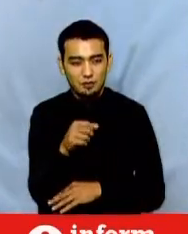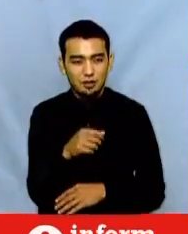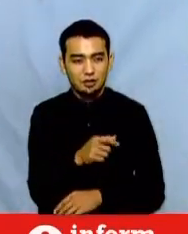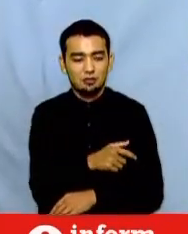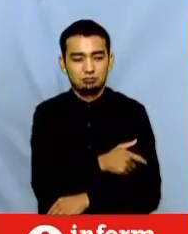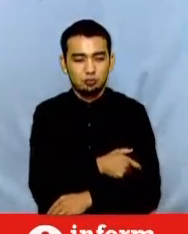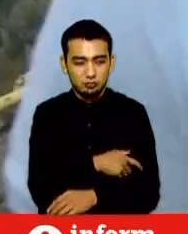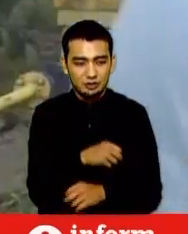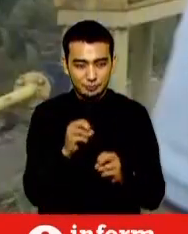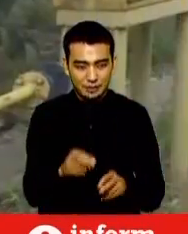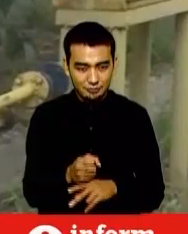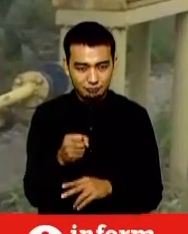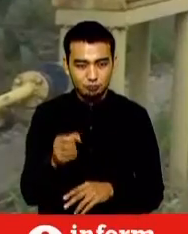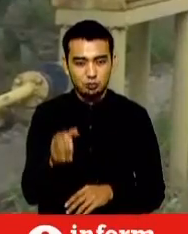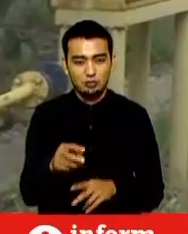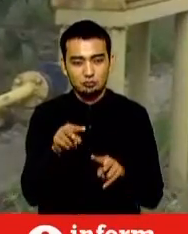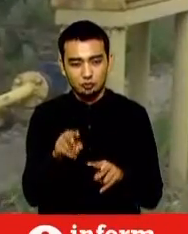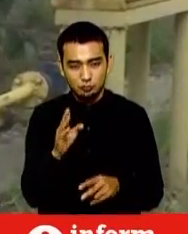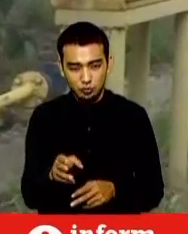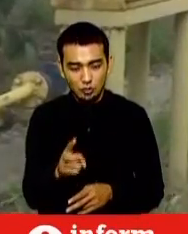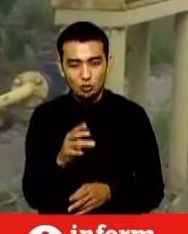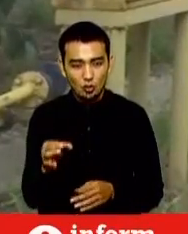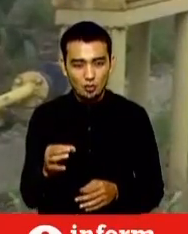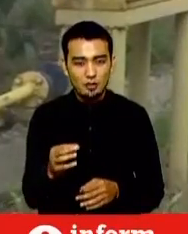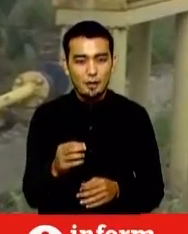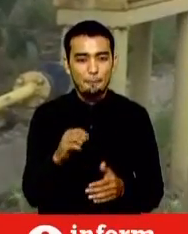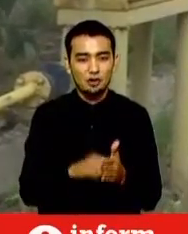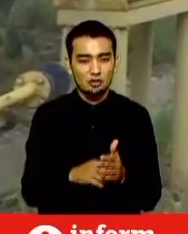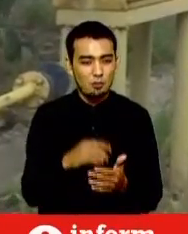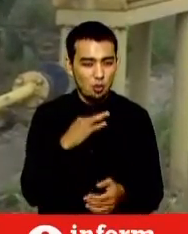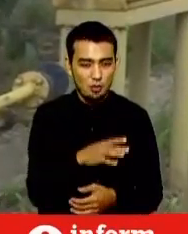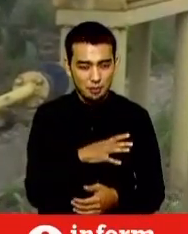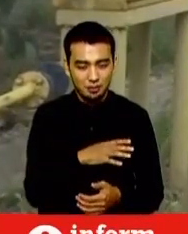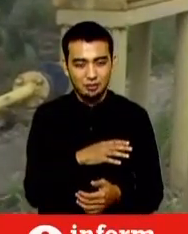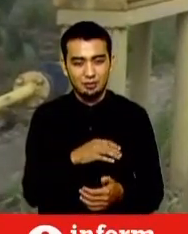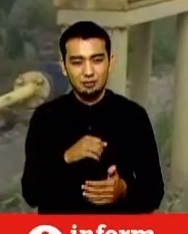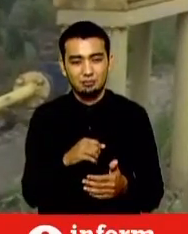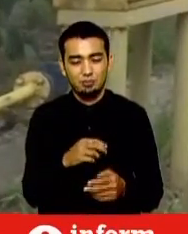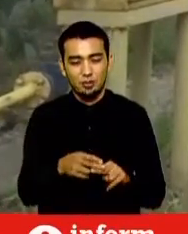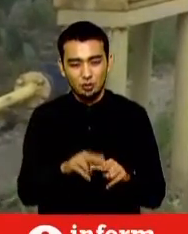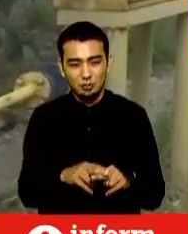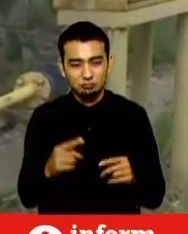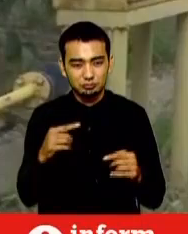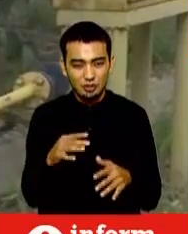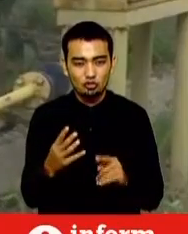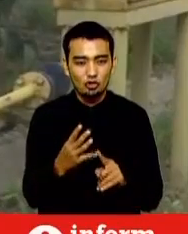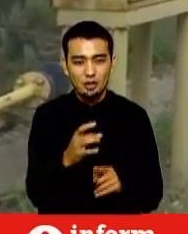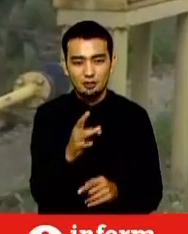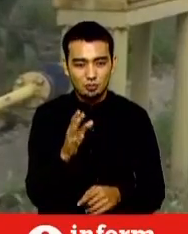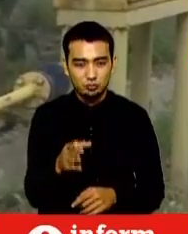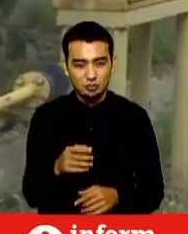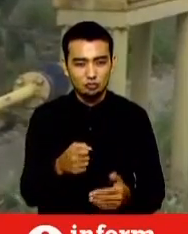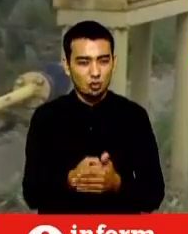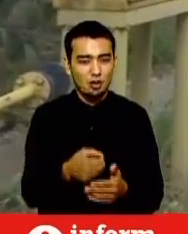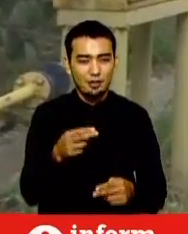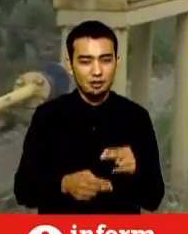қарауға байланысты арнайы байқау жарияладық. Алайда бірнеше себепке байланысты болмай қалды. Енді 4-ші мәрте байқау жариялаймыз. Жылдың соңына